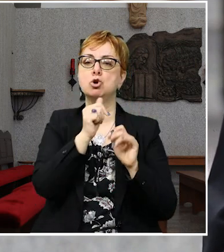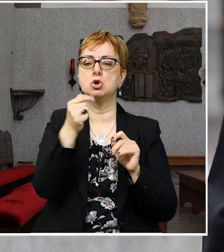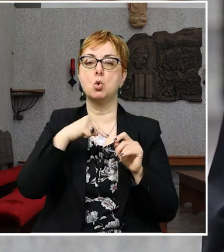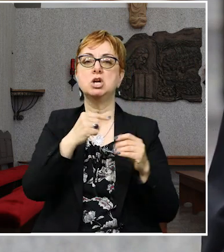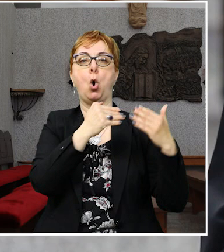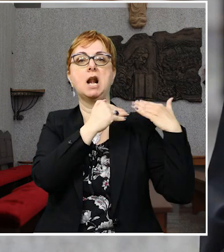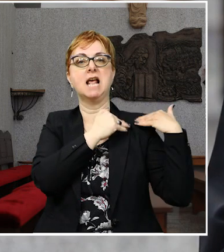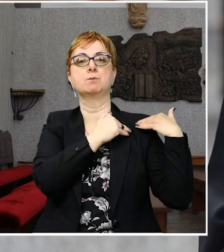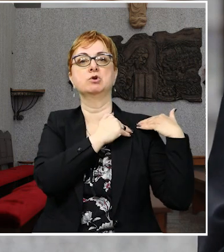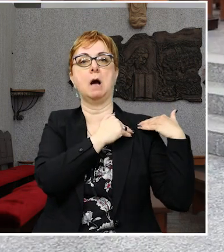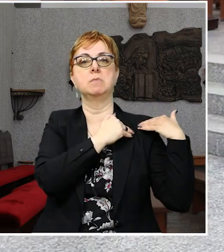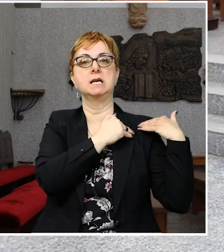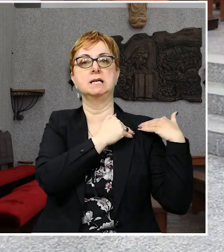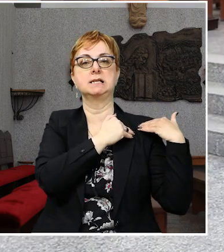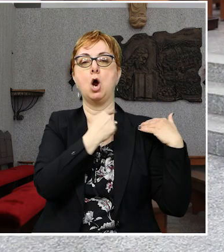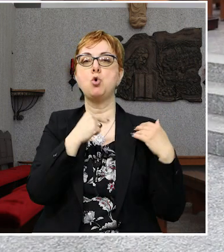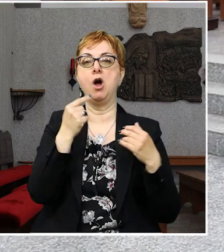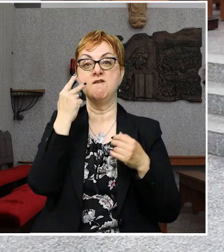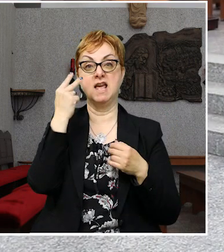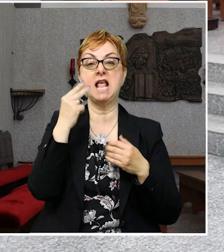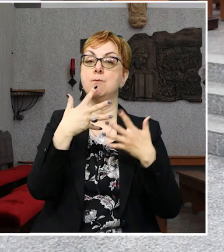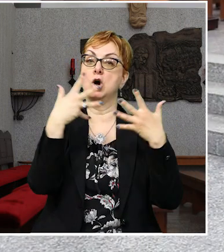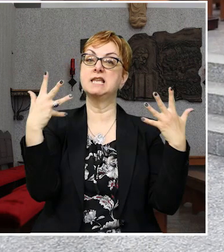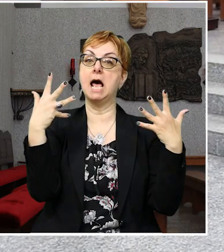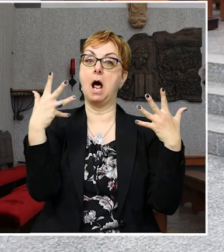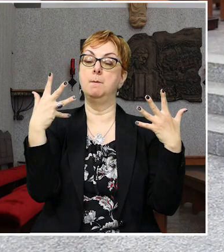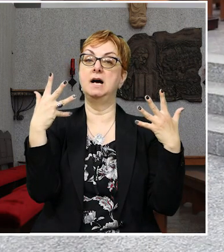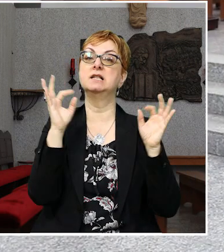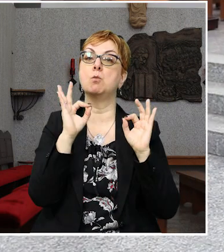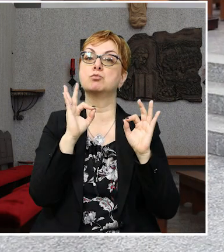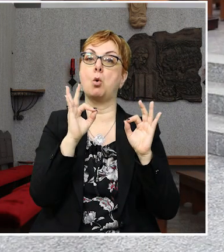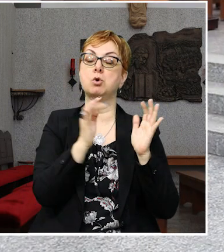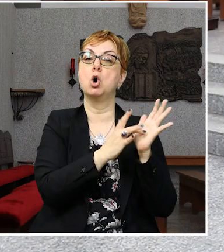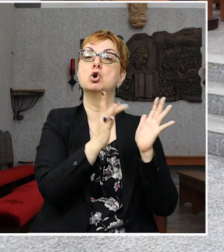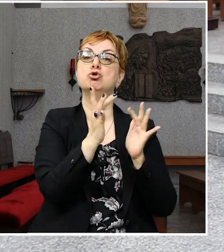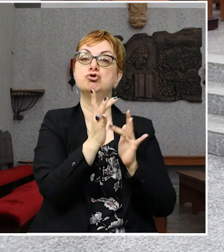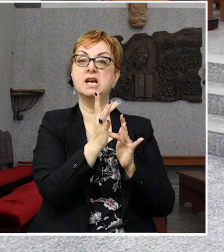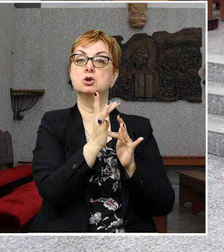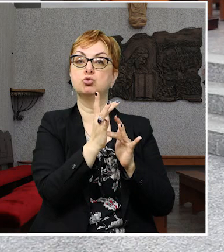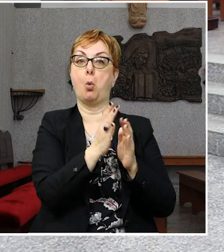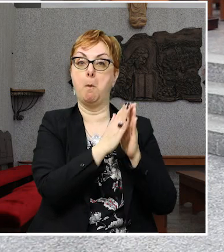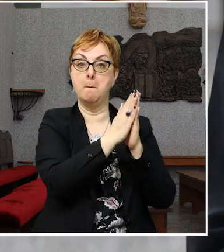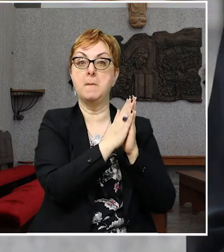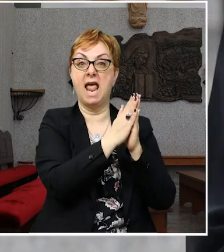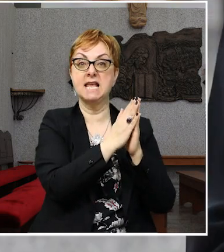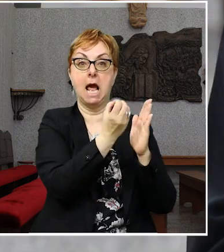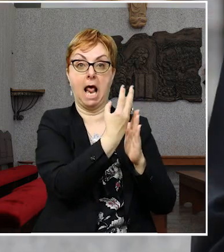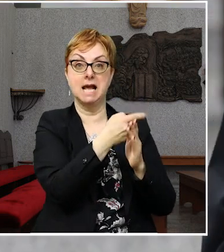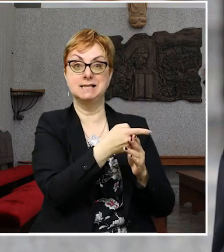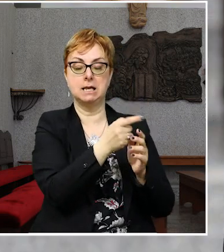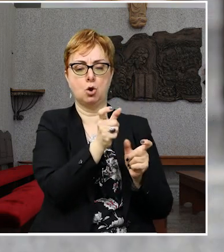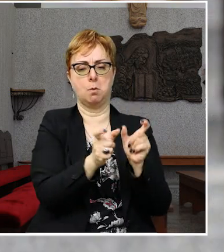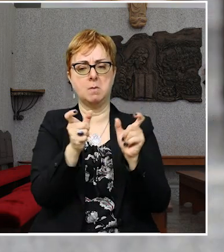responsabilizza ognuno di noi. Lo vediamo chiaramente nella preghiera che Gesù ci ha insegnato.